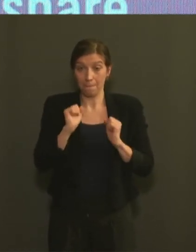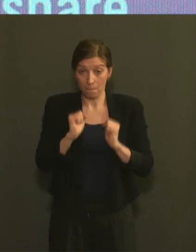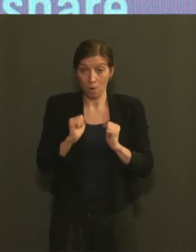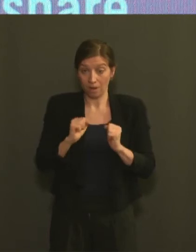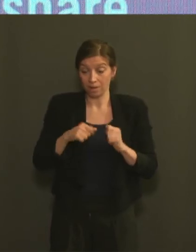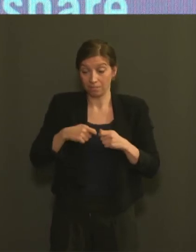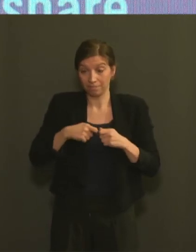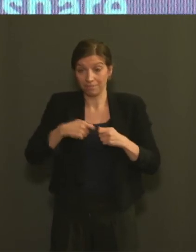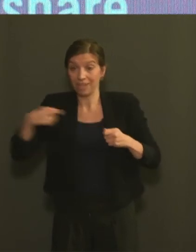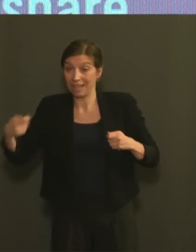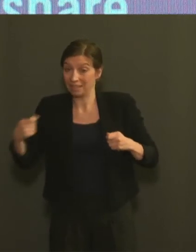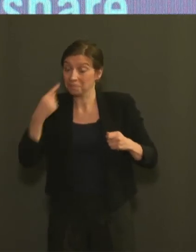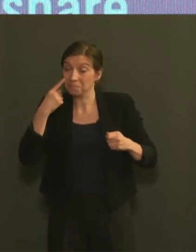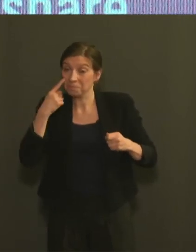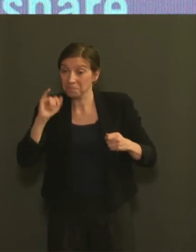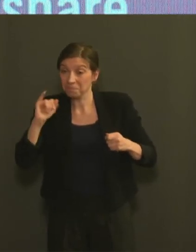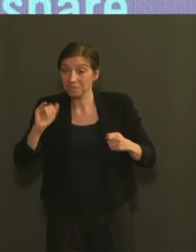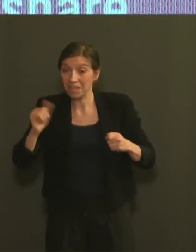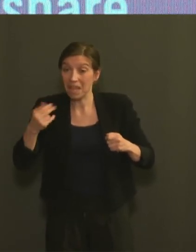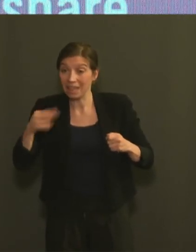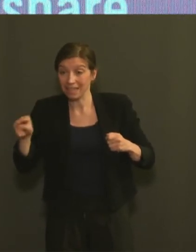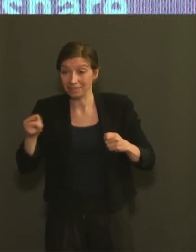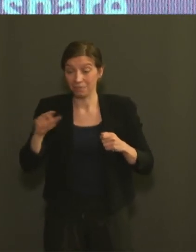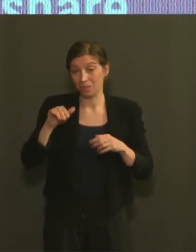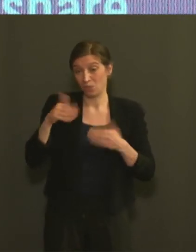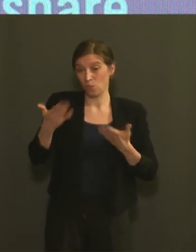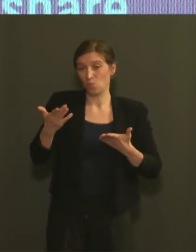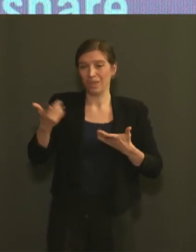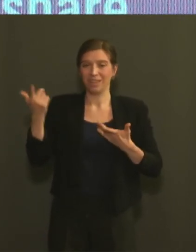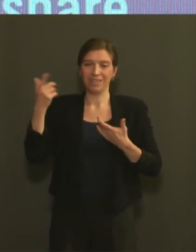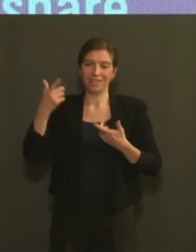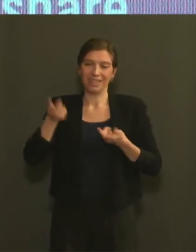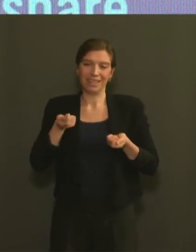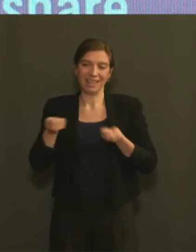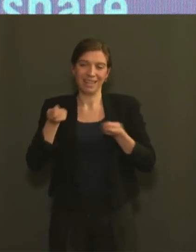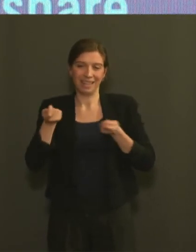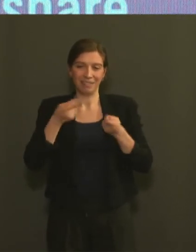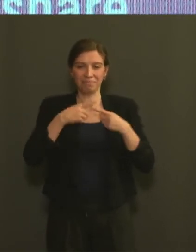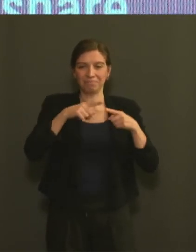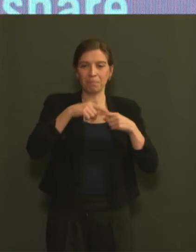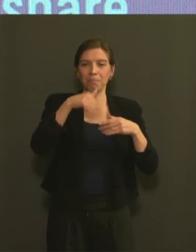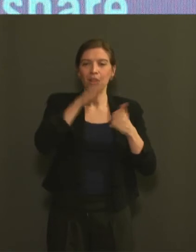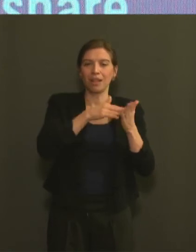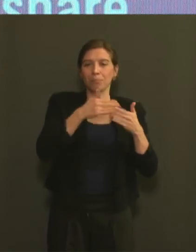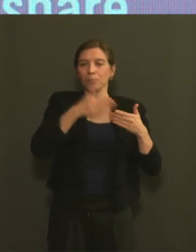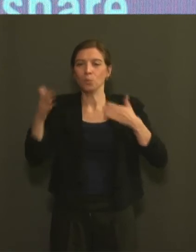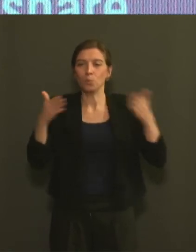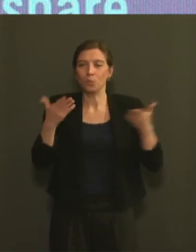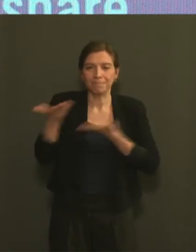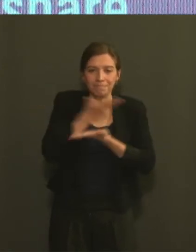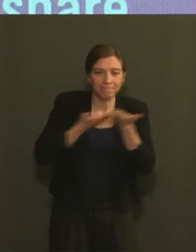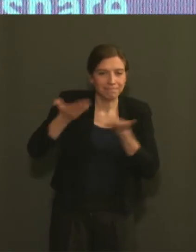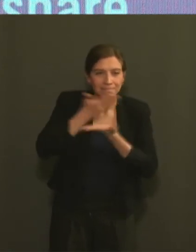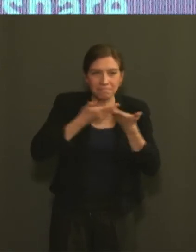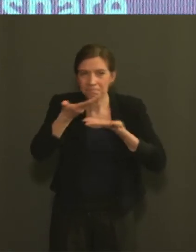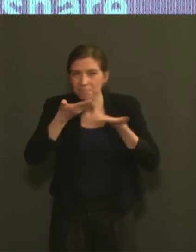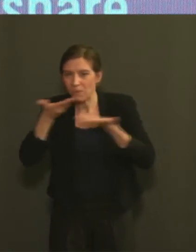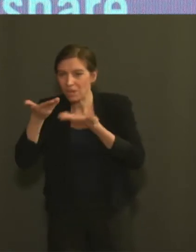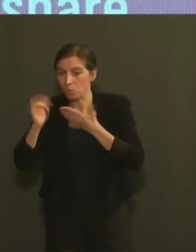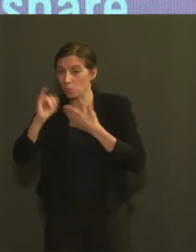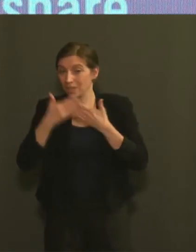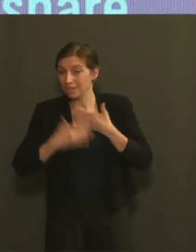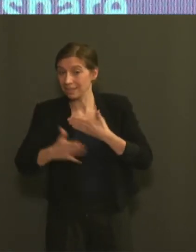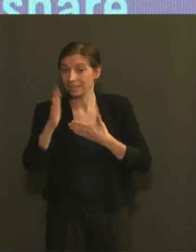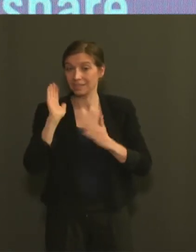irlande en europe et instances verraient offrir comme telle liste d'autres mais c'est dylan